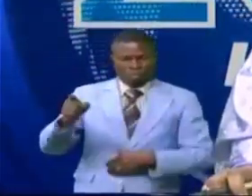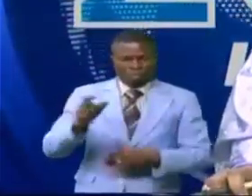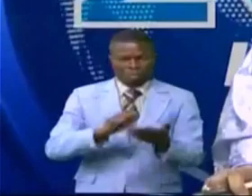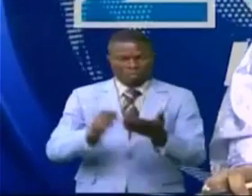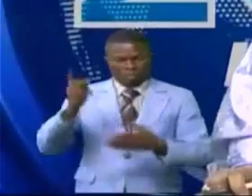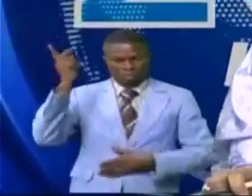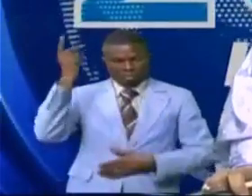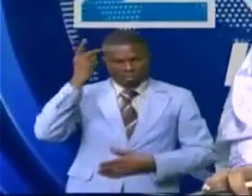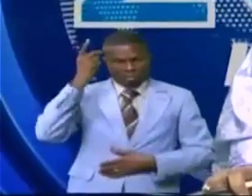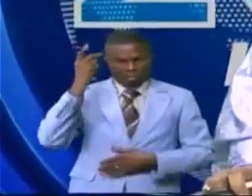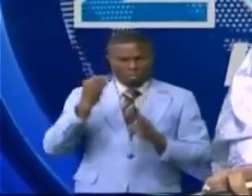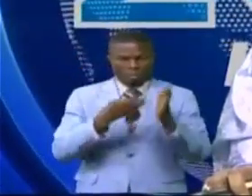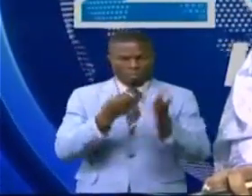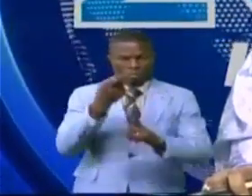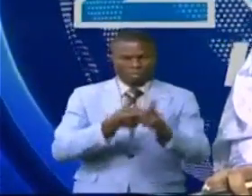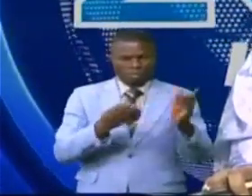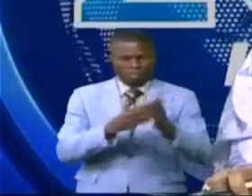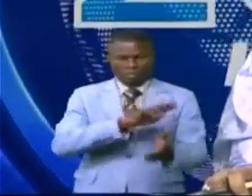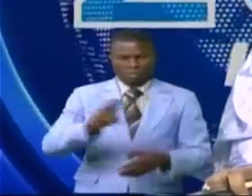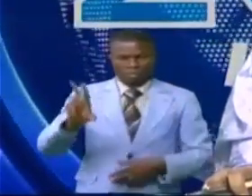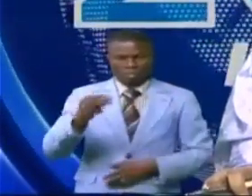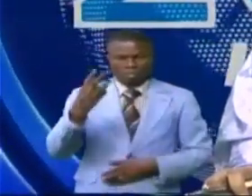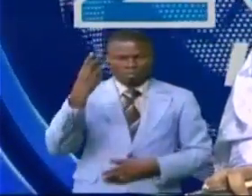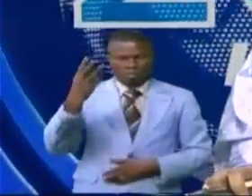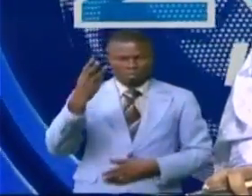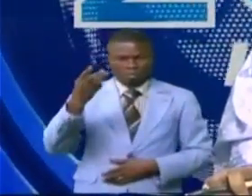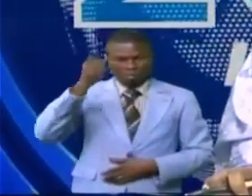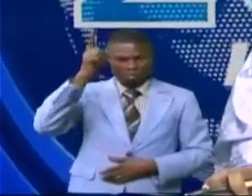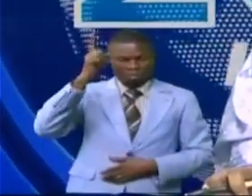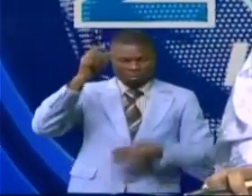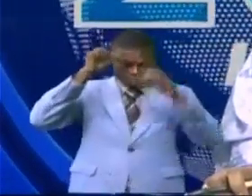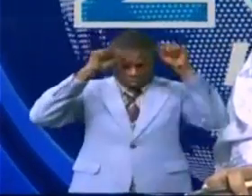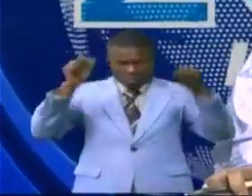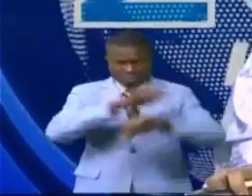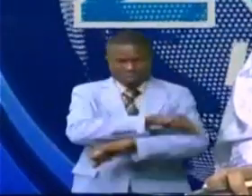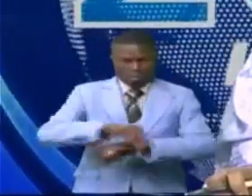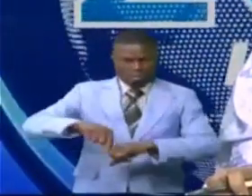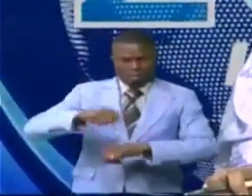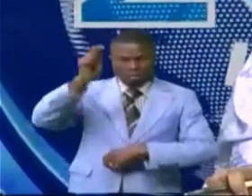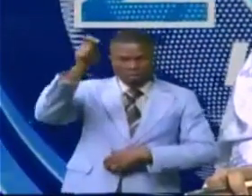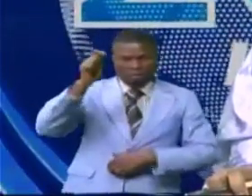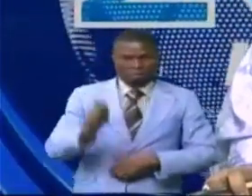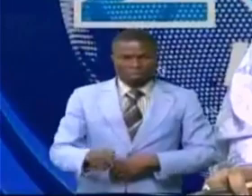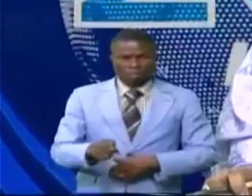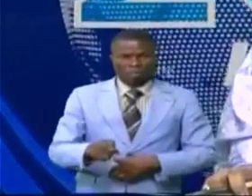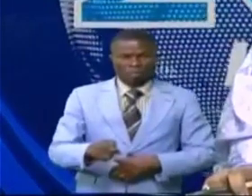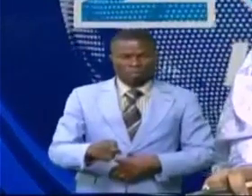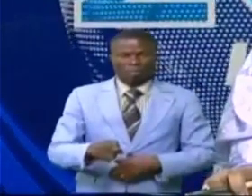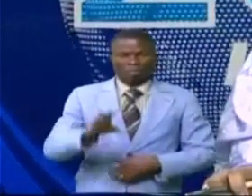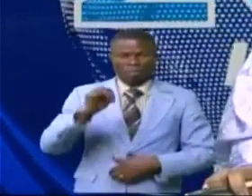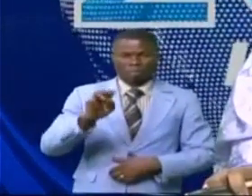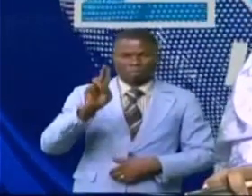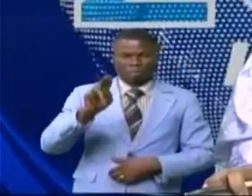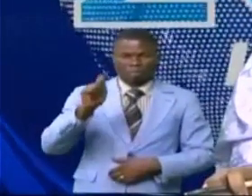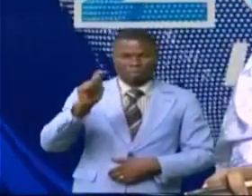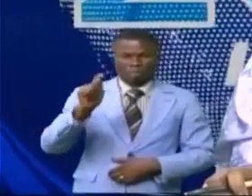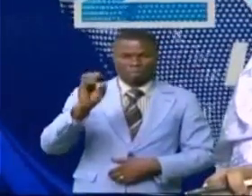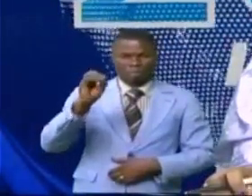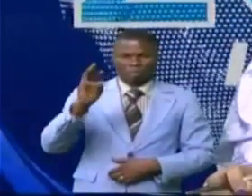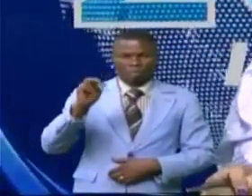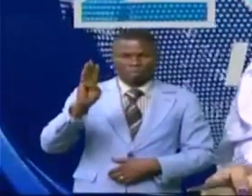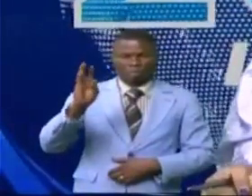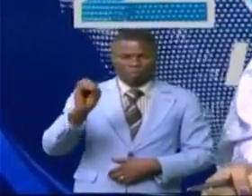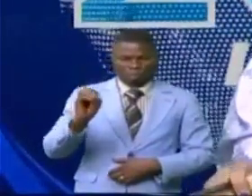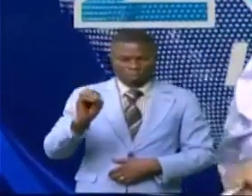Kinshasa, le 8 septembre 2023, le premier président de la cour militaire, Mutombo Katala Itiende,